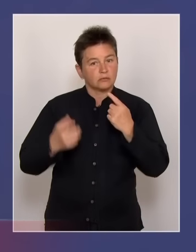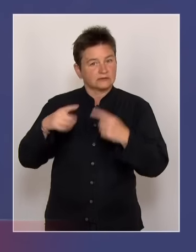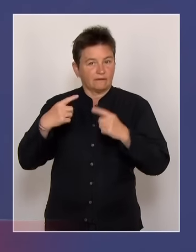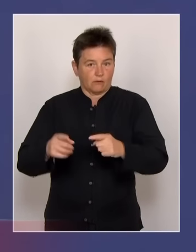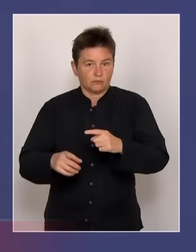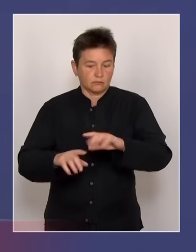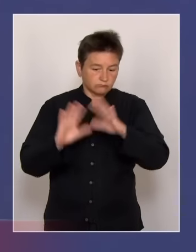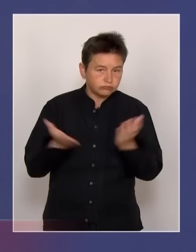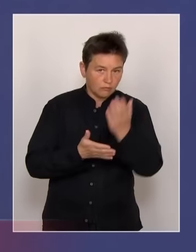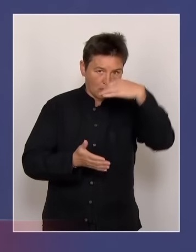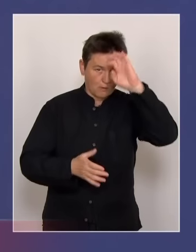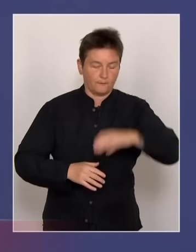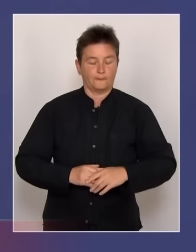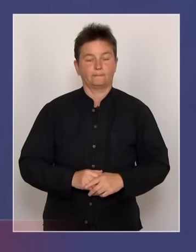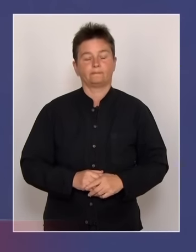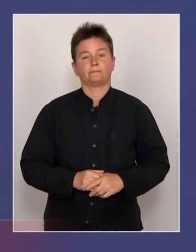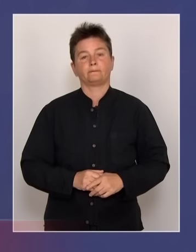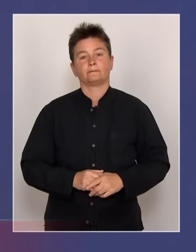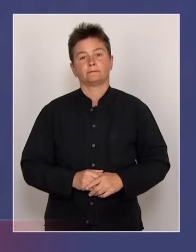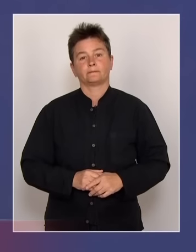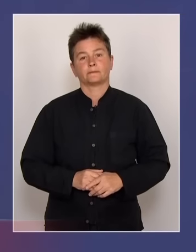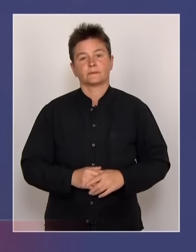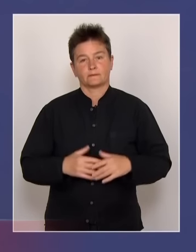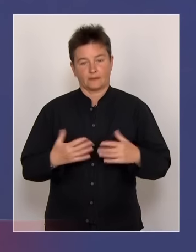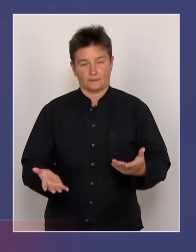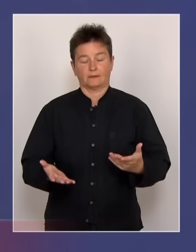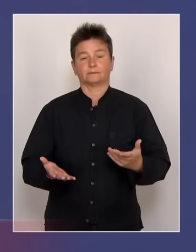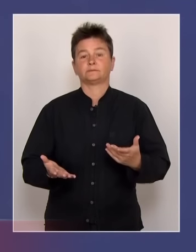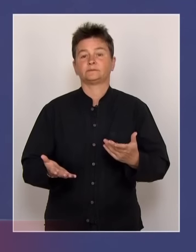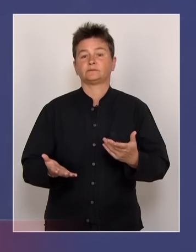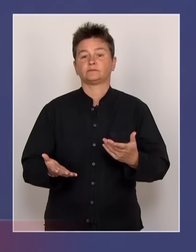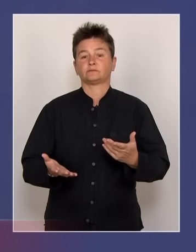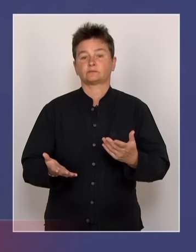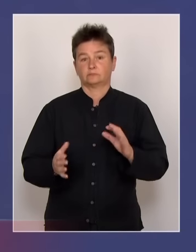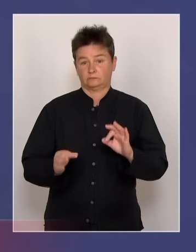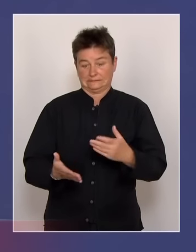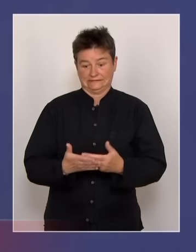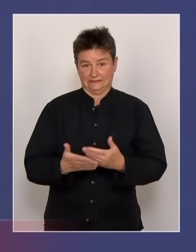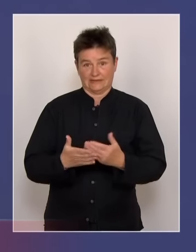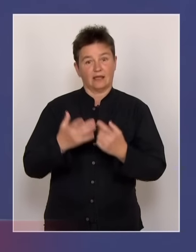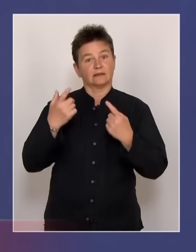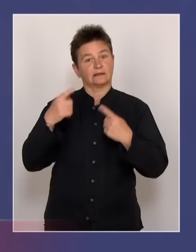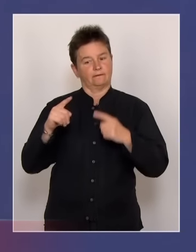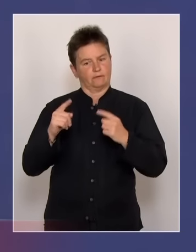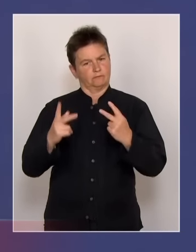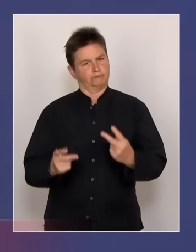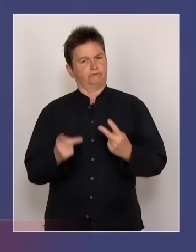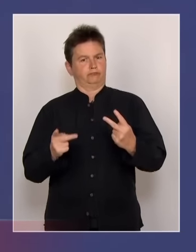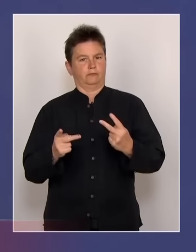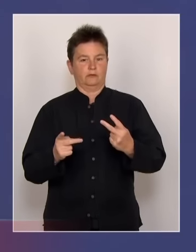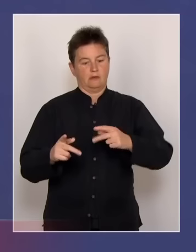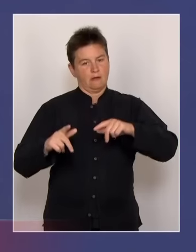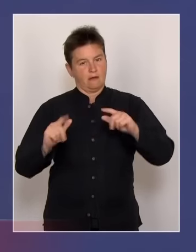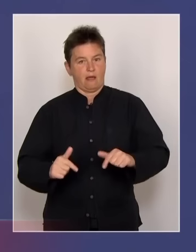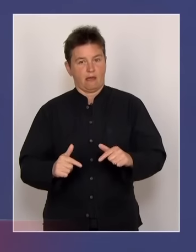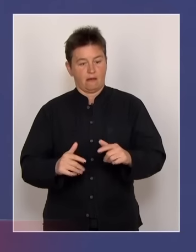défense du continent européen. C'est grâce à cette défense crédible que nous